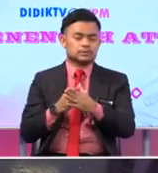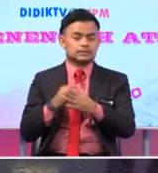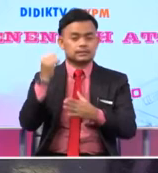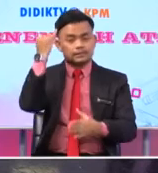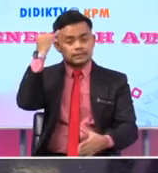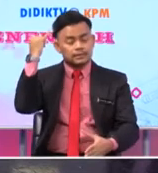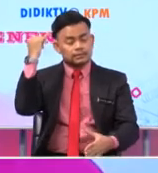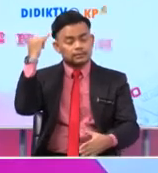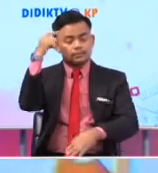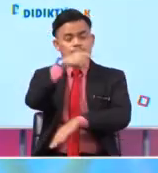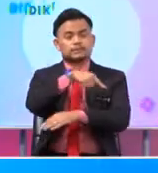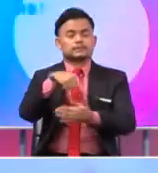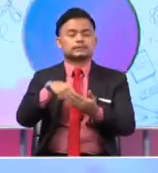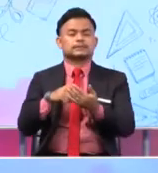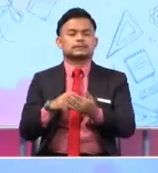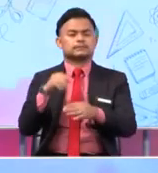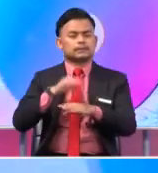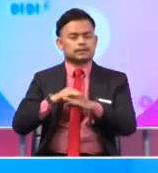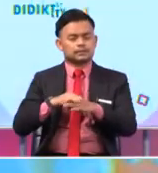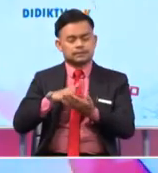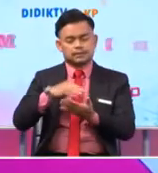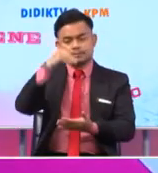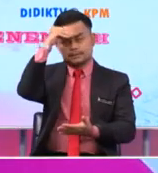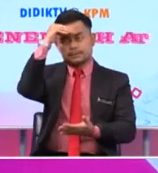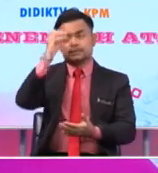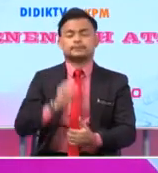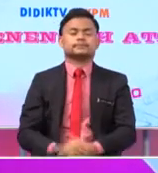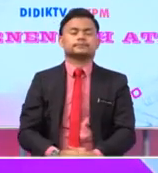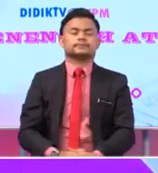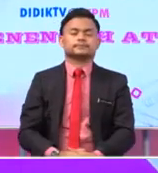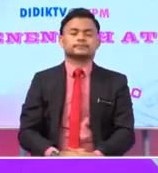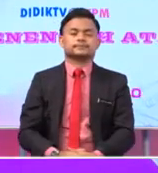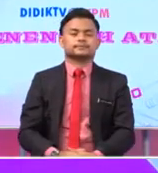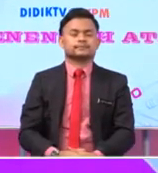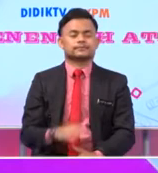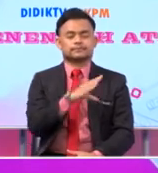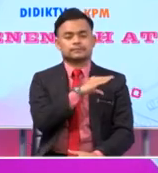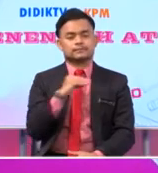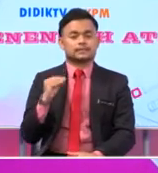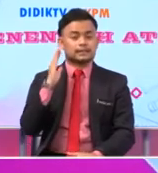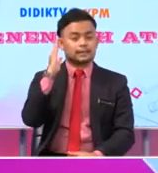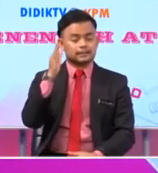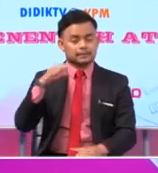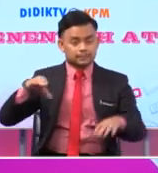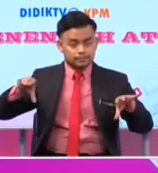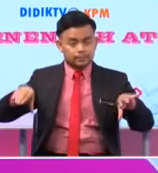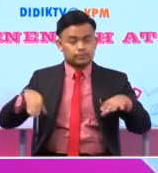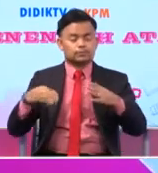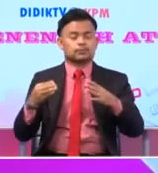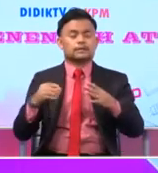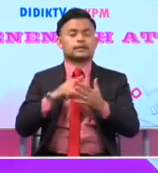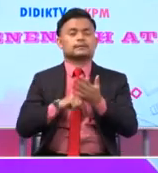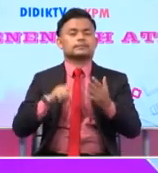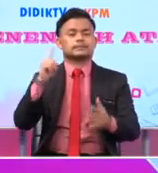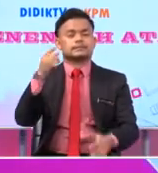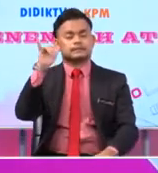aku tak lagi buru-buru yang berada dirumah pastinya Mereka pun turut sama faham dan juga akan coba Orang kata aplikasi kayak sekali nilai murni yang